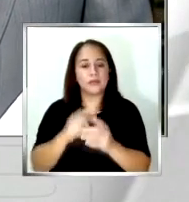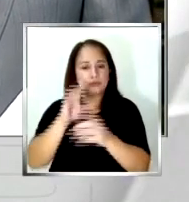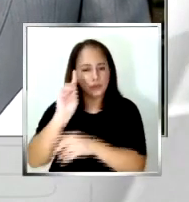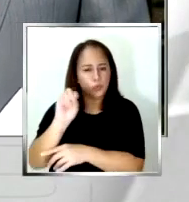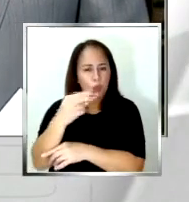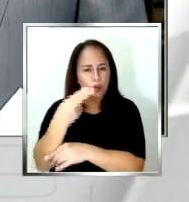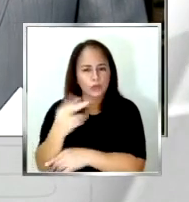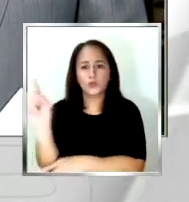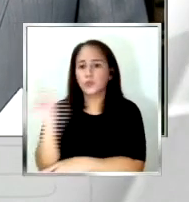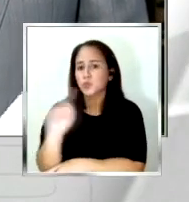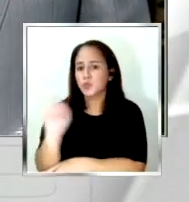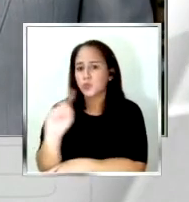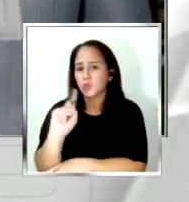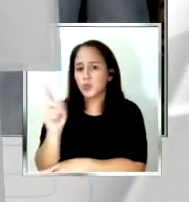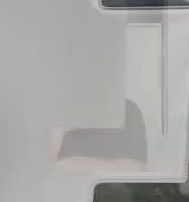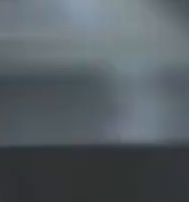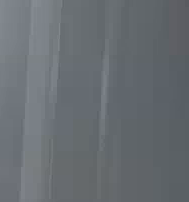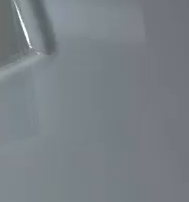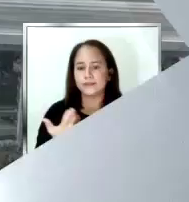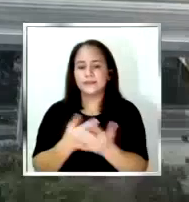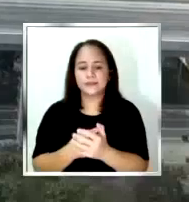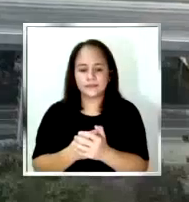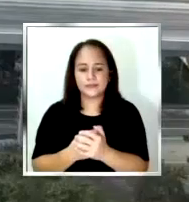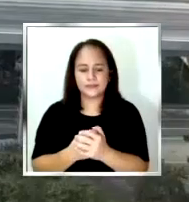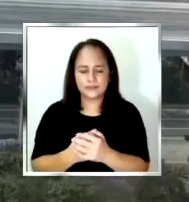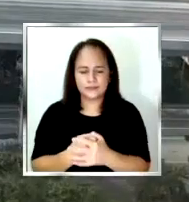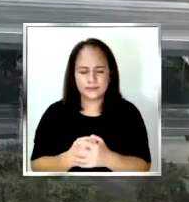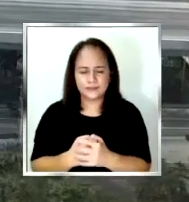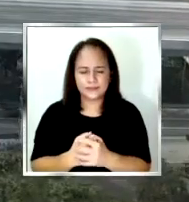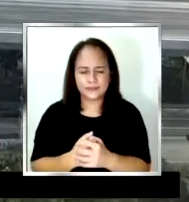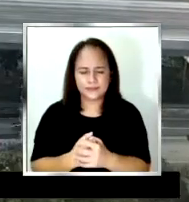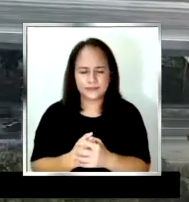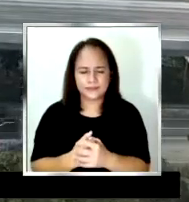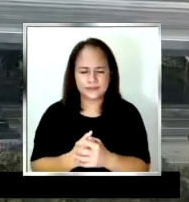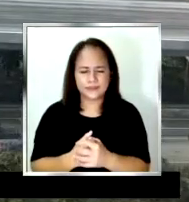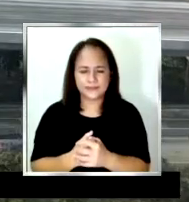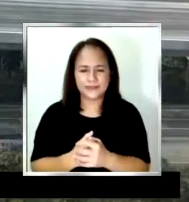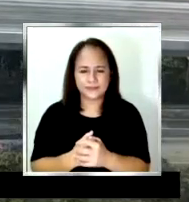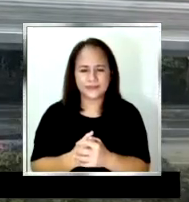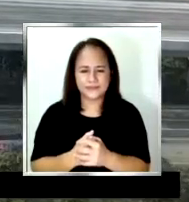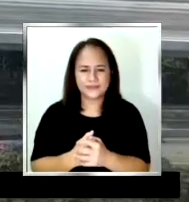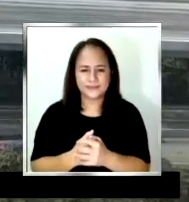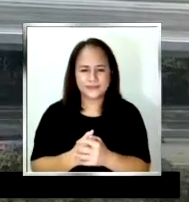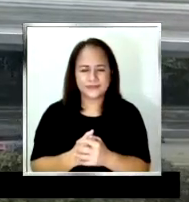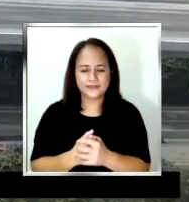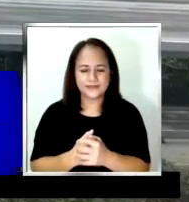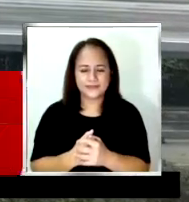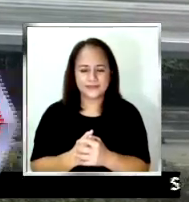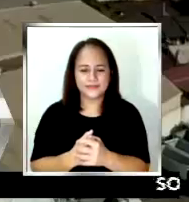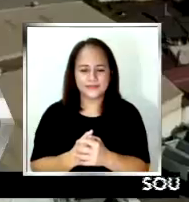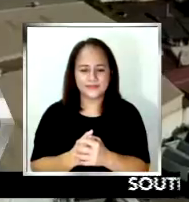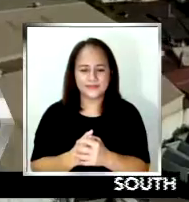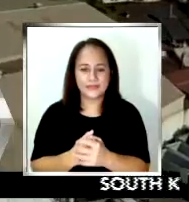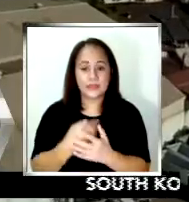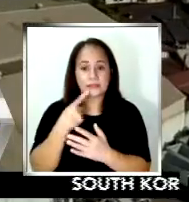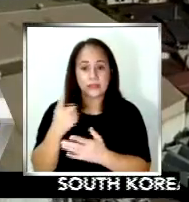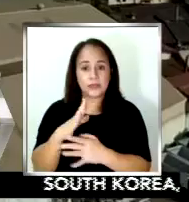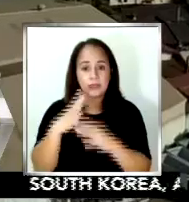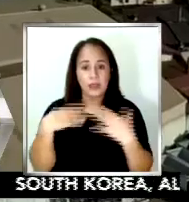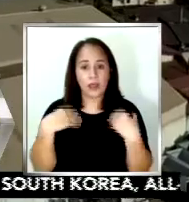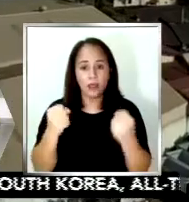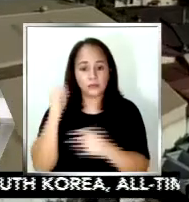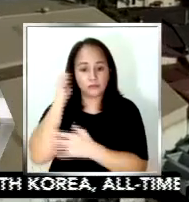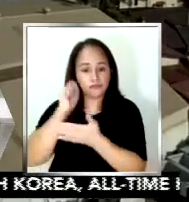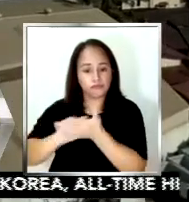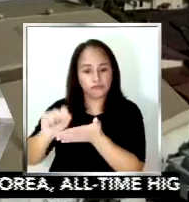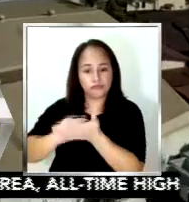Alamin sa pagtutok ni Ma'am Gonzalez. Sabi ni Health Secretary Francisco Duque III,